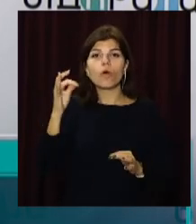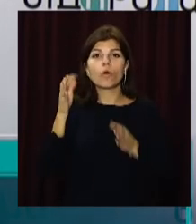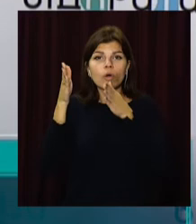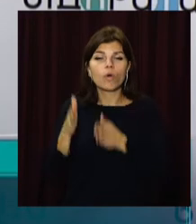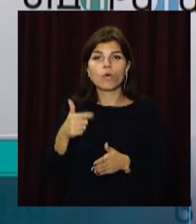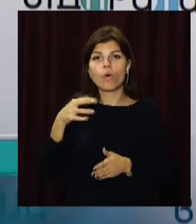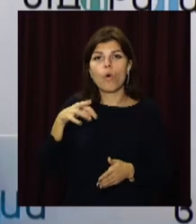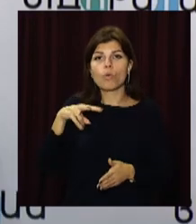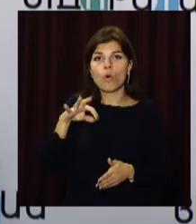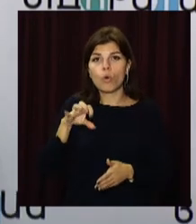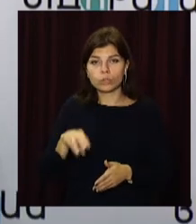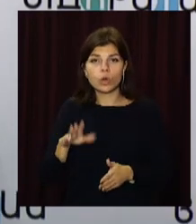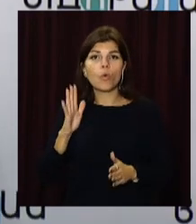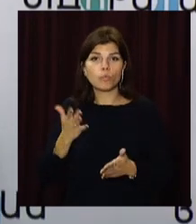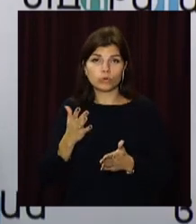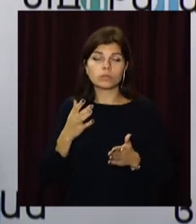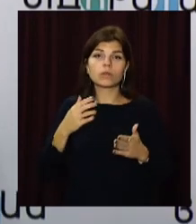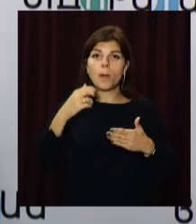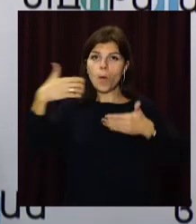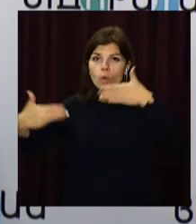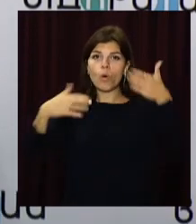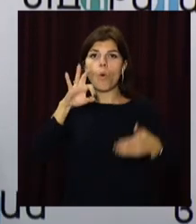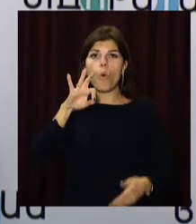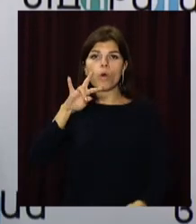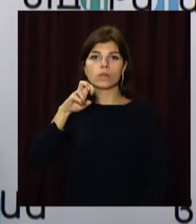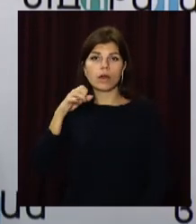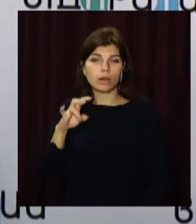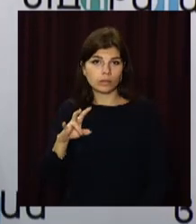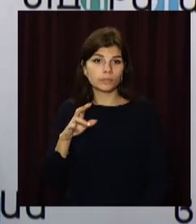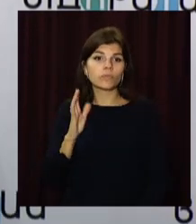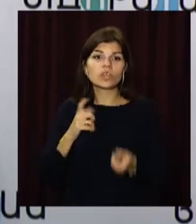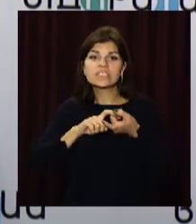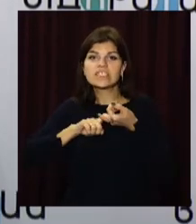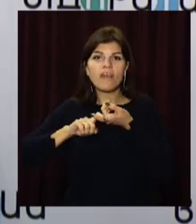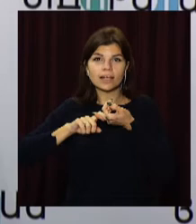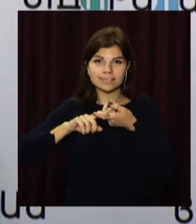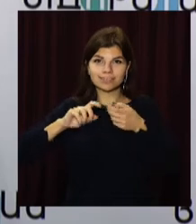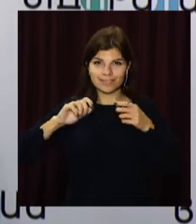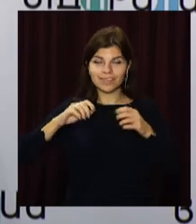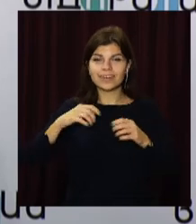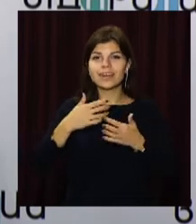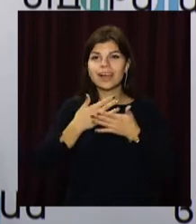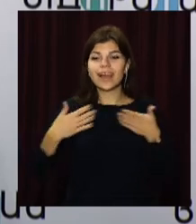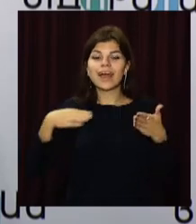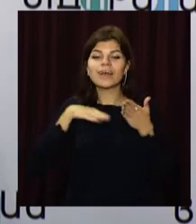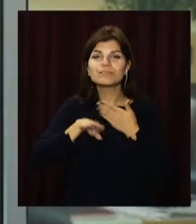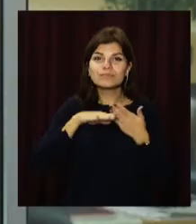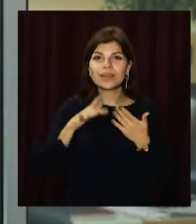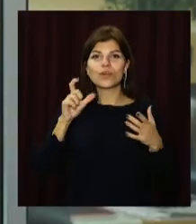ТКУМА буде відбуватися онлайн-презентація. Ми будемо на зв'язку, упорядники, редактори цього